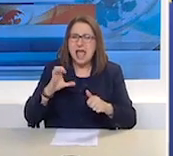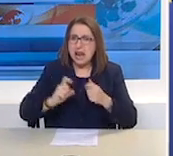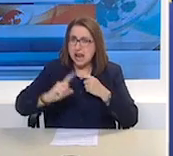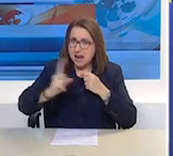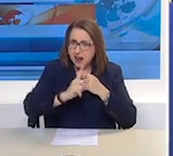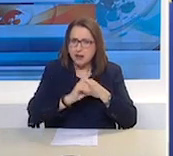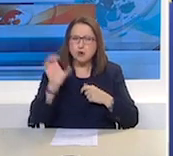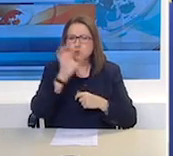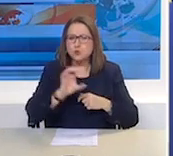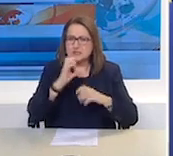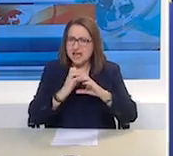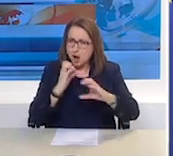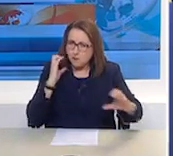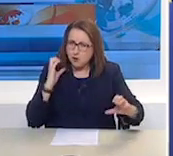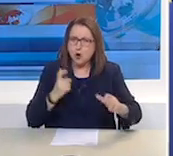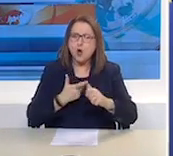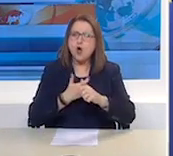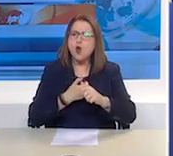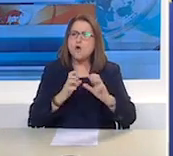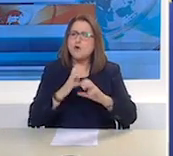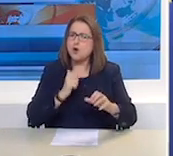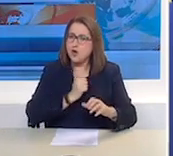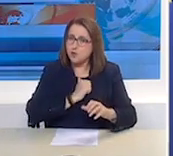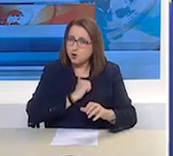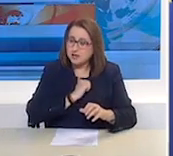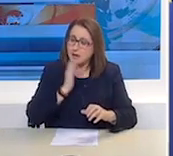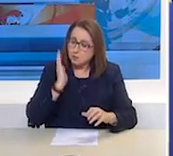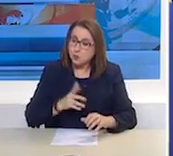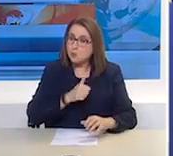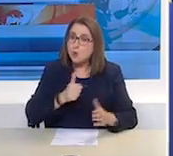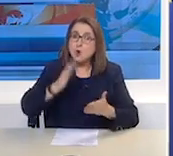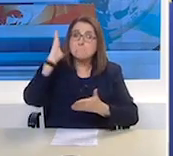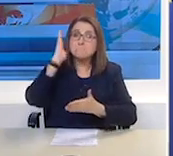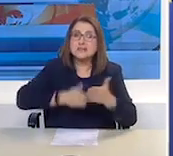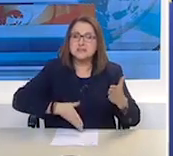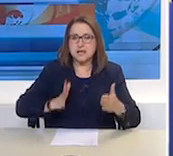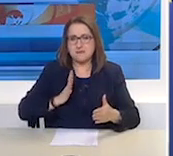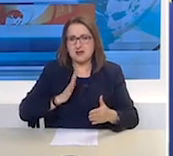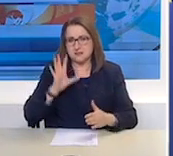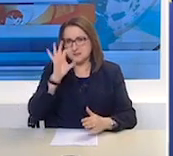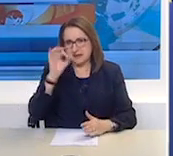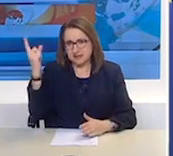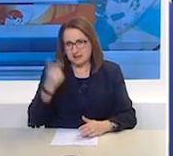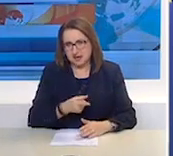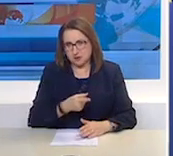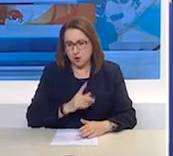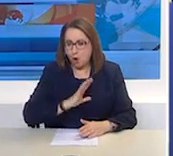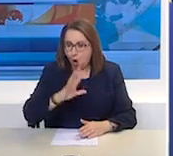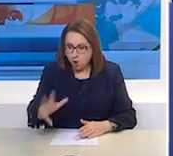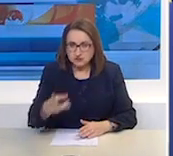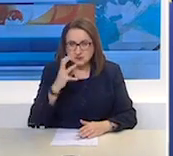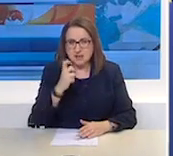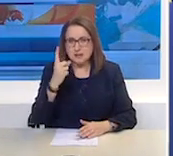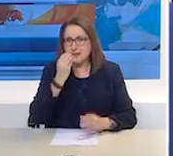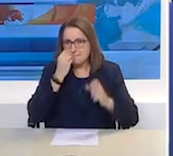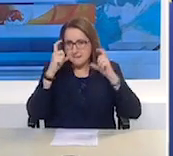και λεωφορεία ιδιωτικής χρήσης επιτρέπεται η πλήρωση των θέσεων έως 50% μέχρι την 31η Μαΐου, οπότε και θα